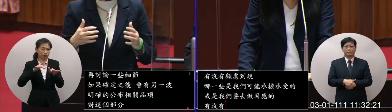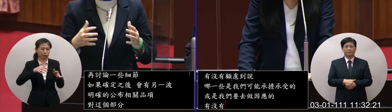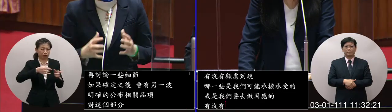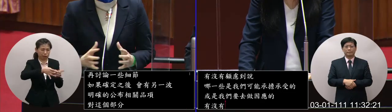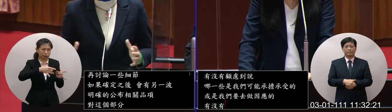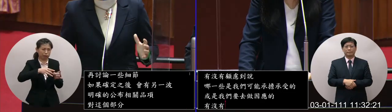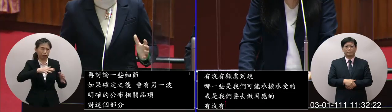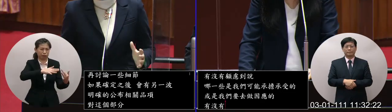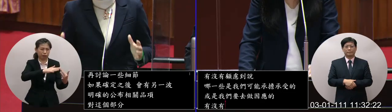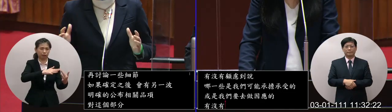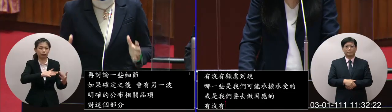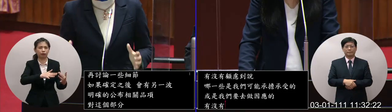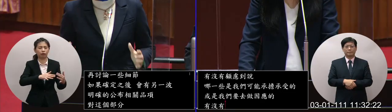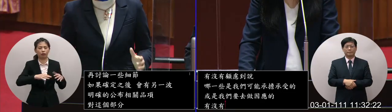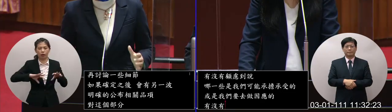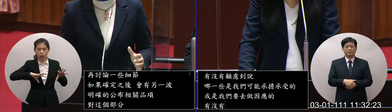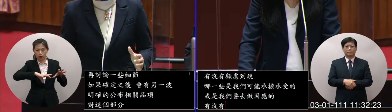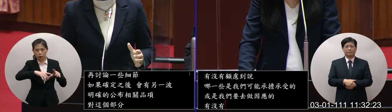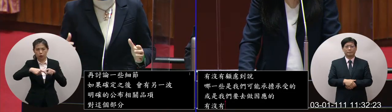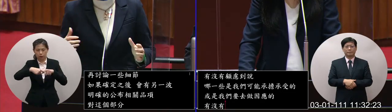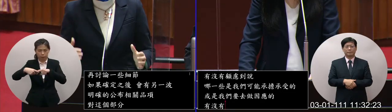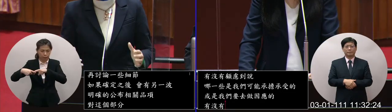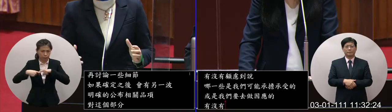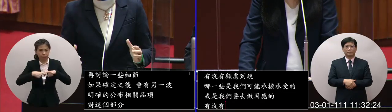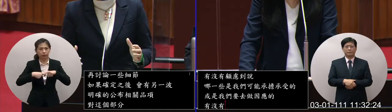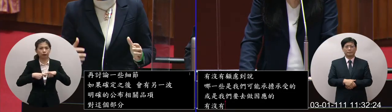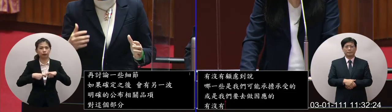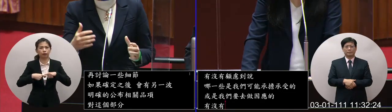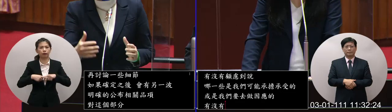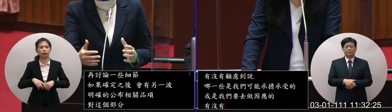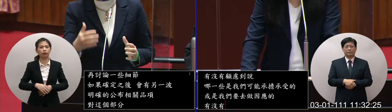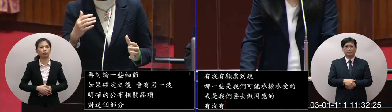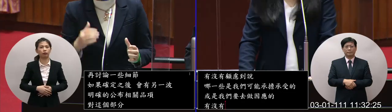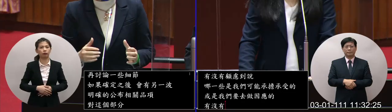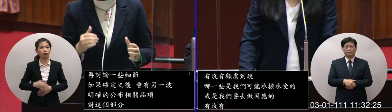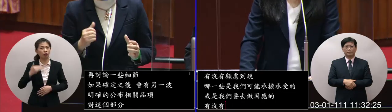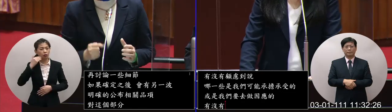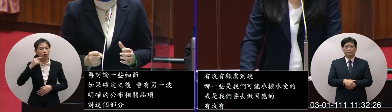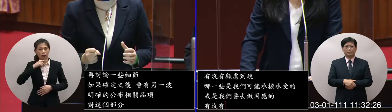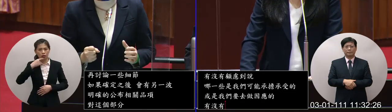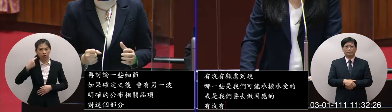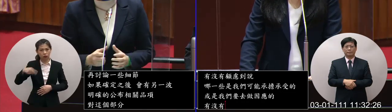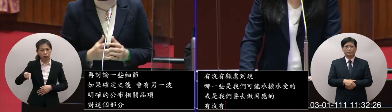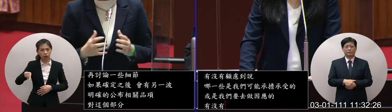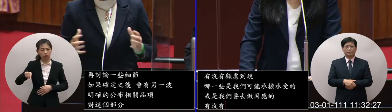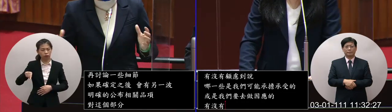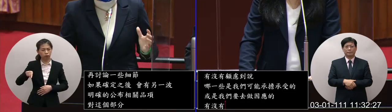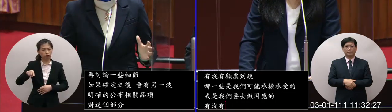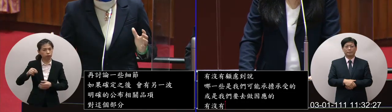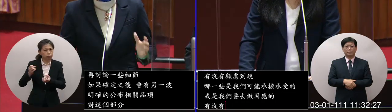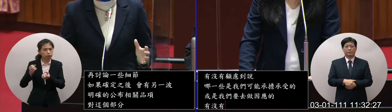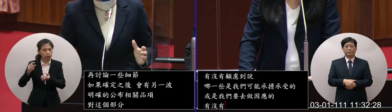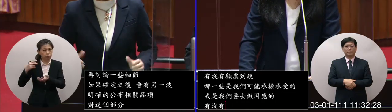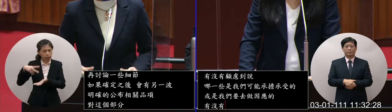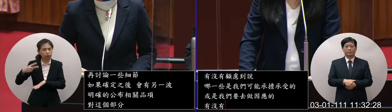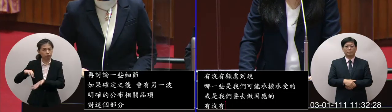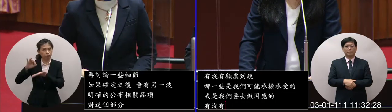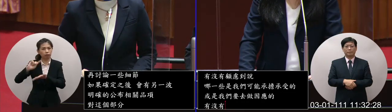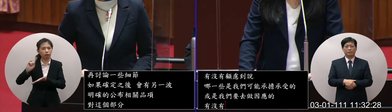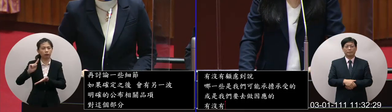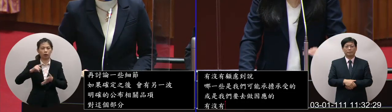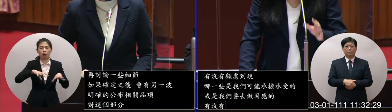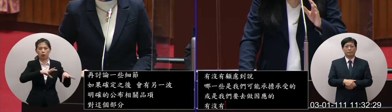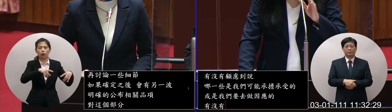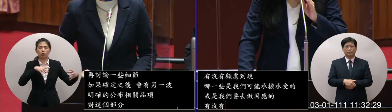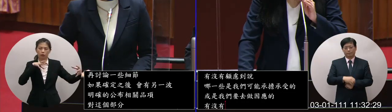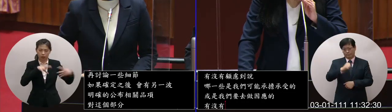方式，那国际同盟大家一起来做，那相关的如果俄罗斯有什么进一步的行动，我想大家是一起行